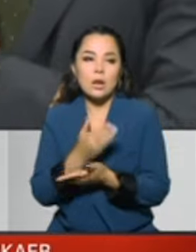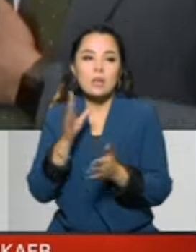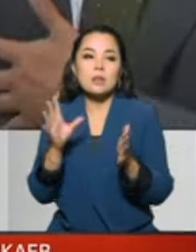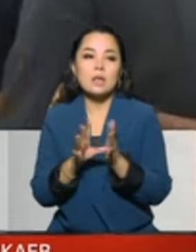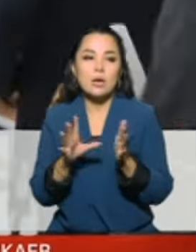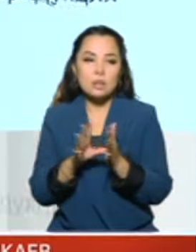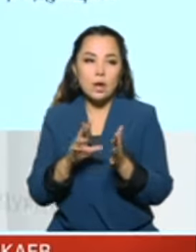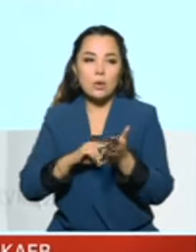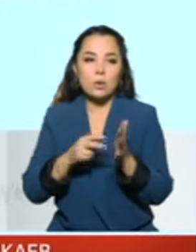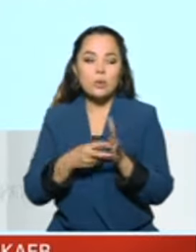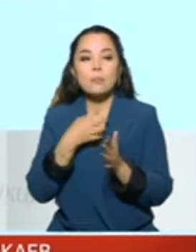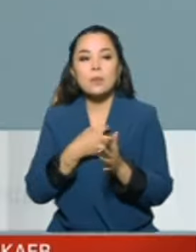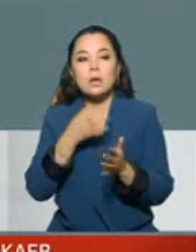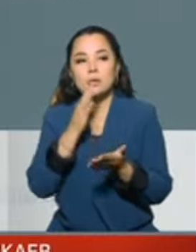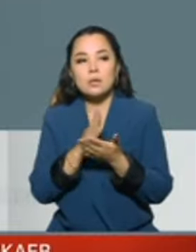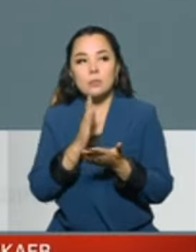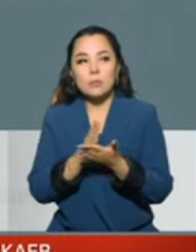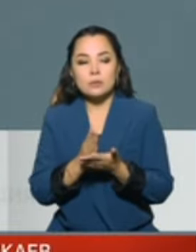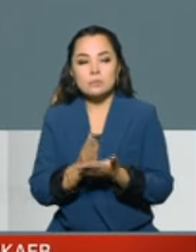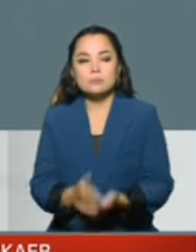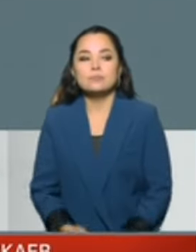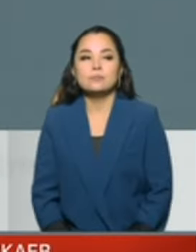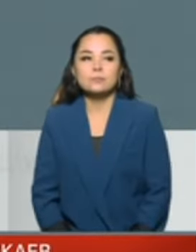табылады, өте маңызды.